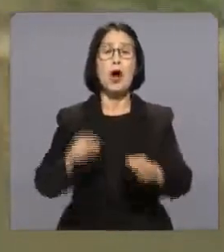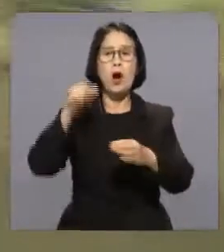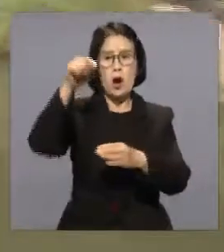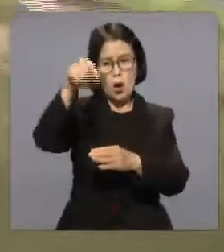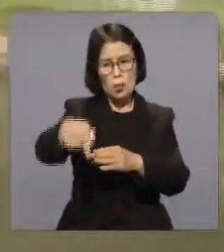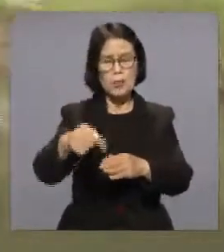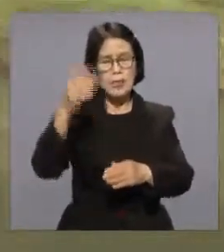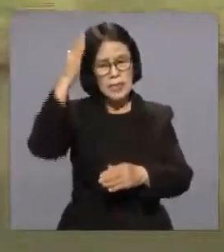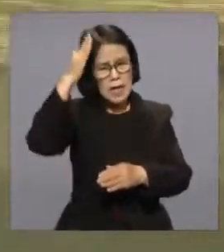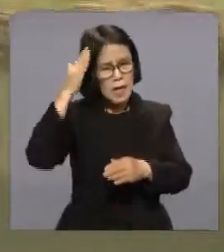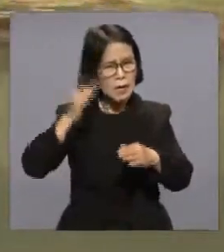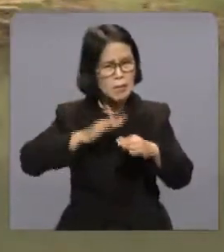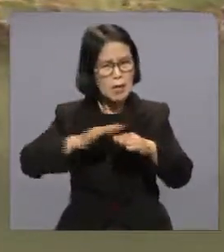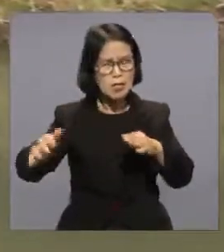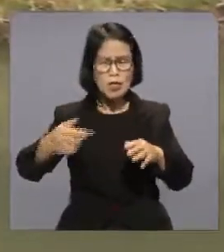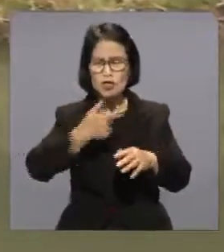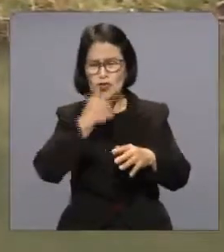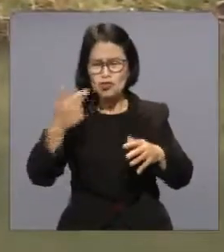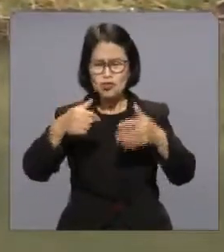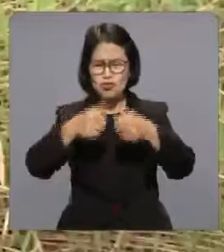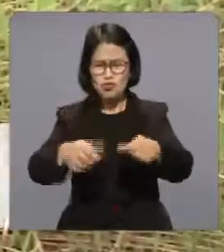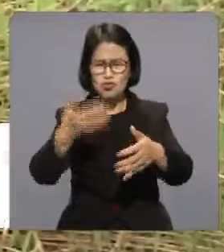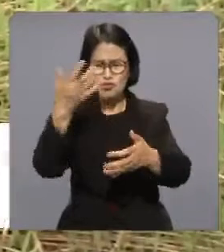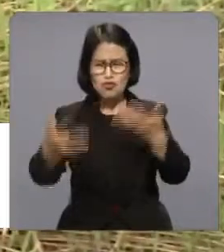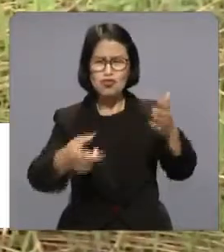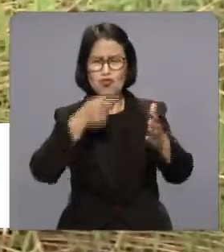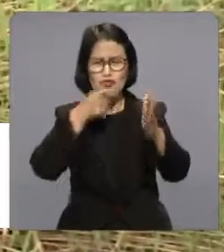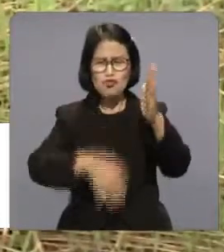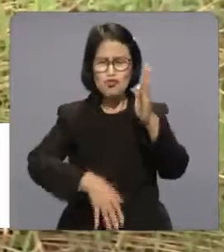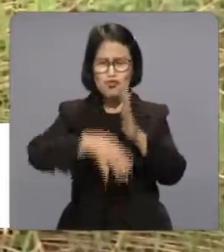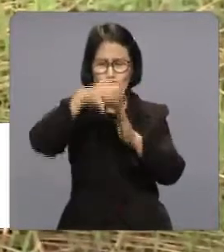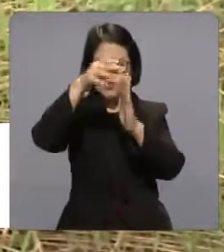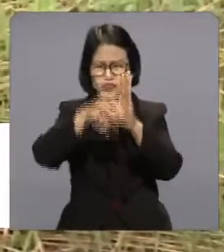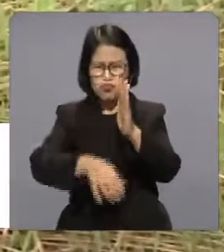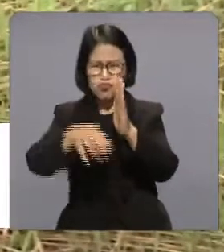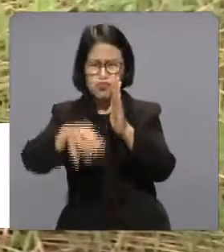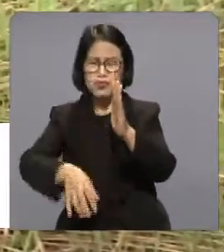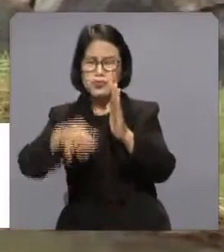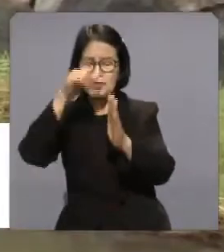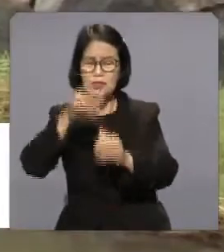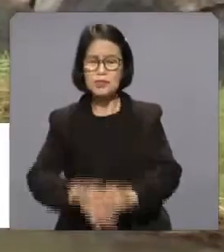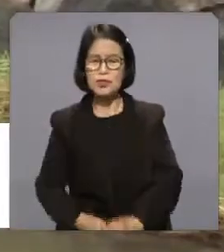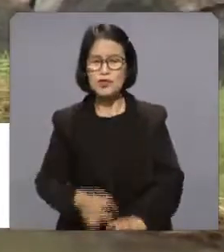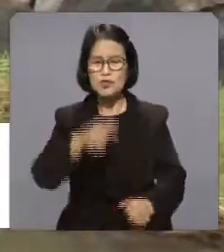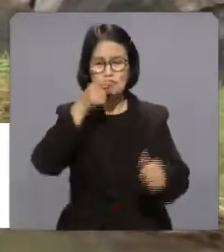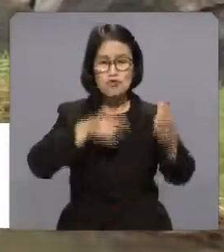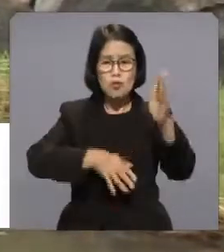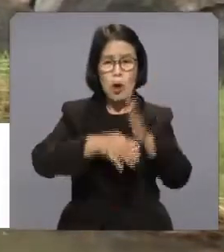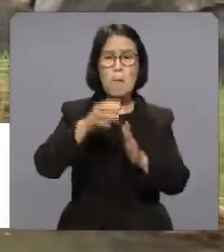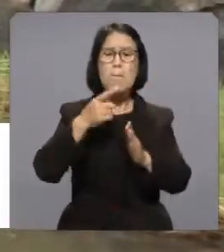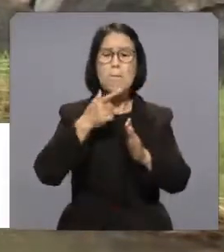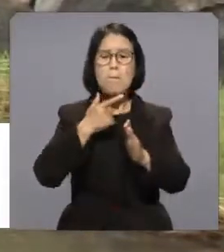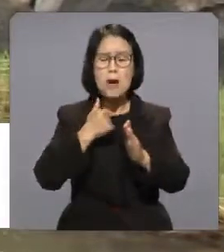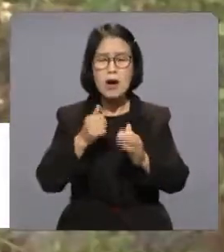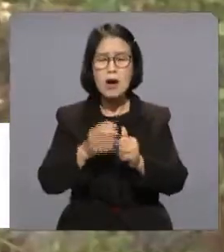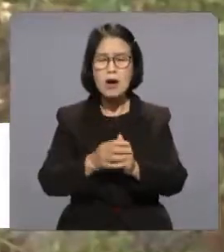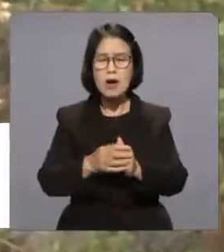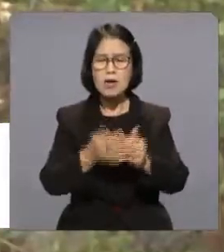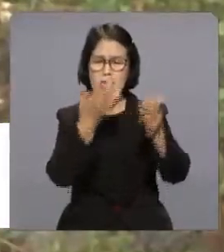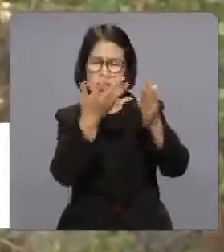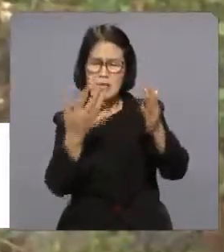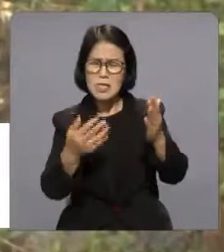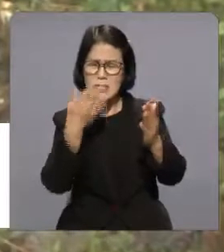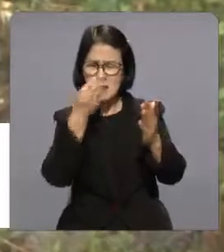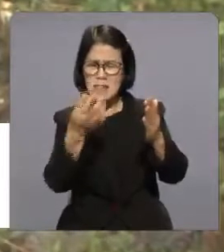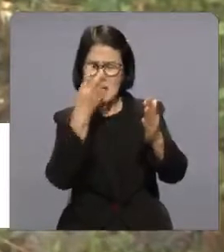건너편에도 아스팔트 대형 파편들이 물속으로 잠기기 직전입니다. 물이 차올랐던 중턱에는 떠내려온